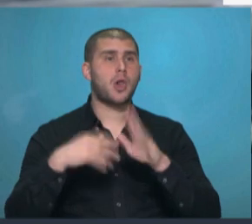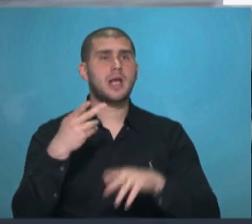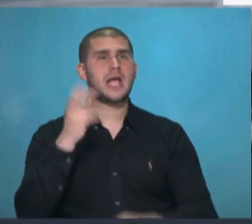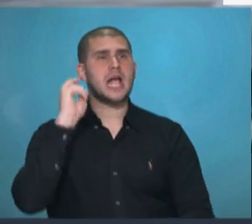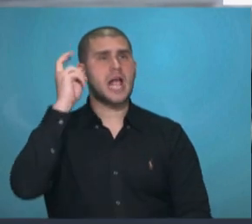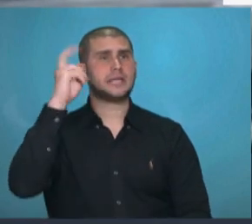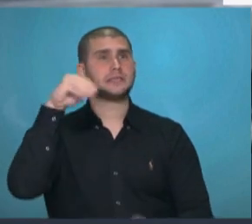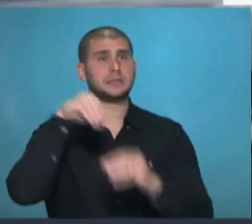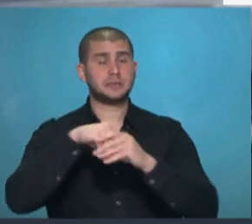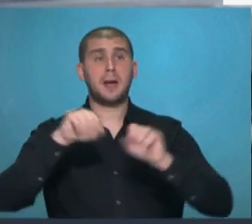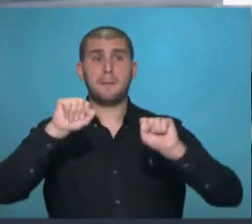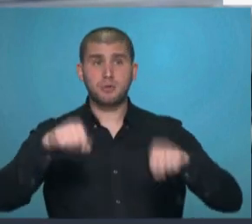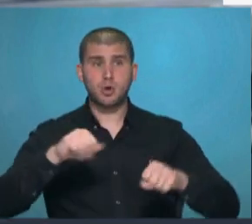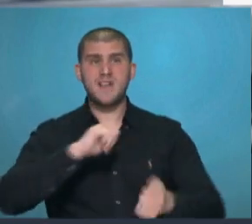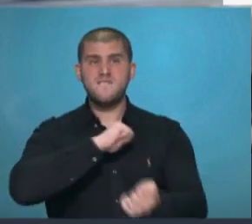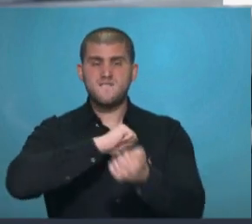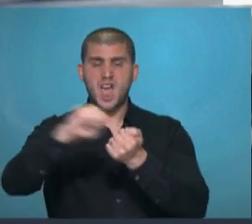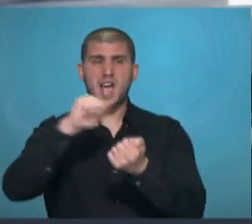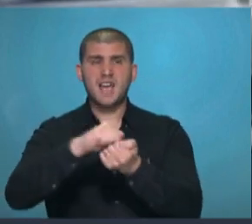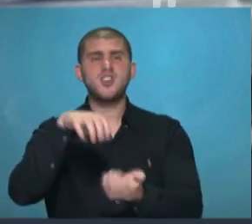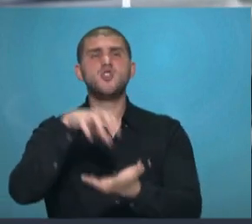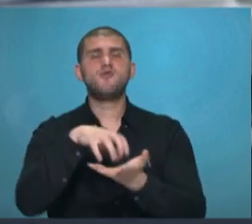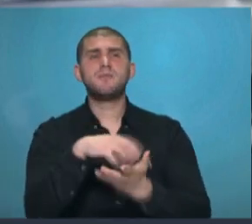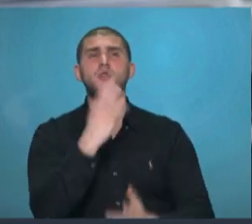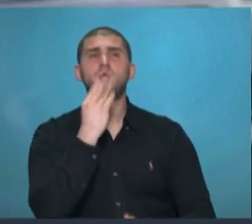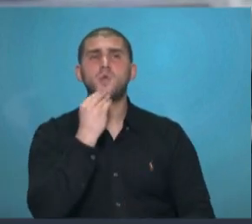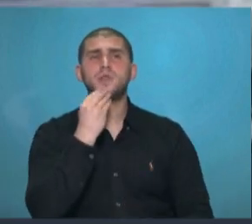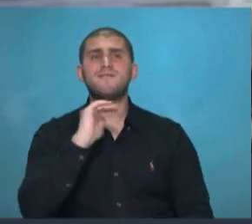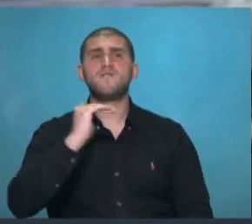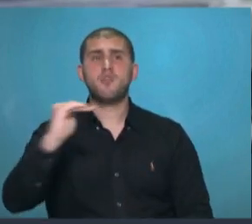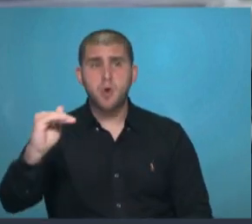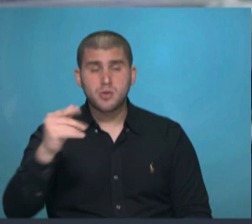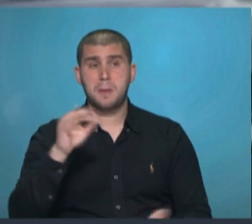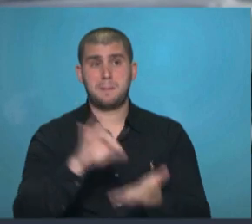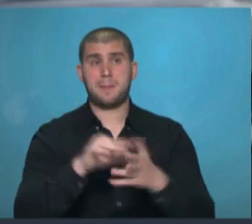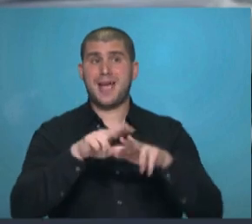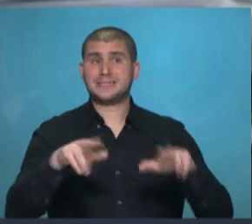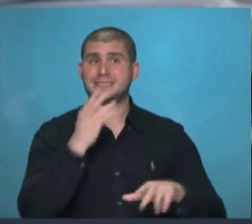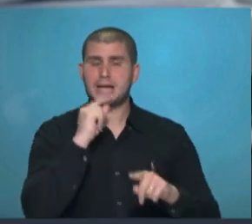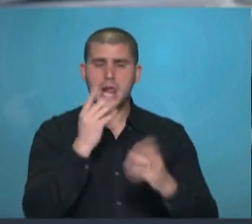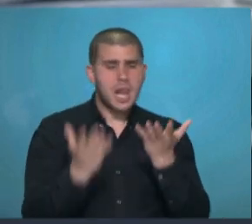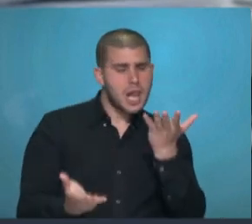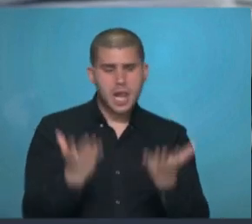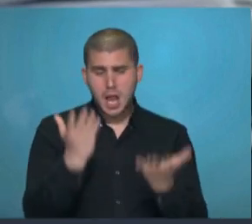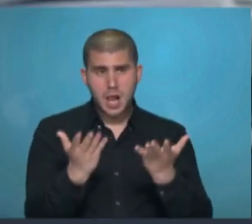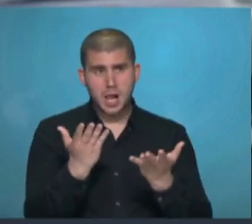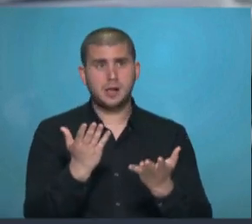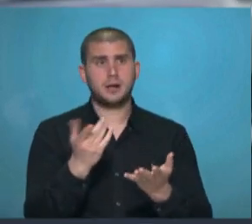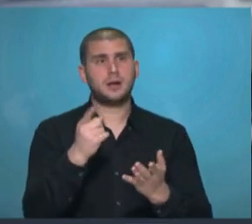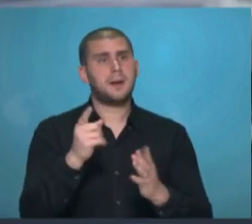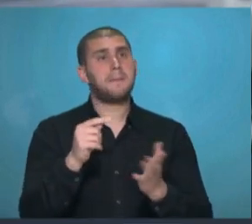לשלטון ולהחריב יישובים ביהודה ושומרון, שארץ ישראל לקף המאזניים, אז חרף